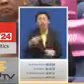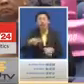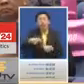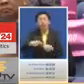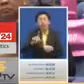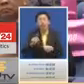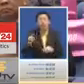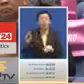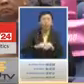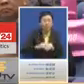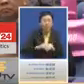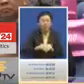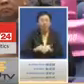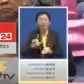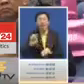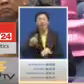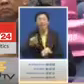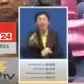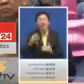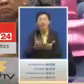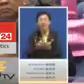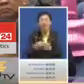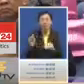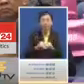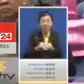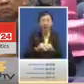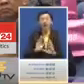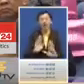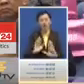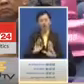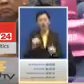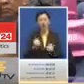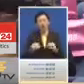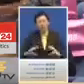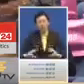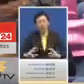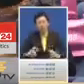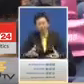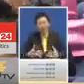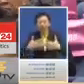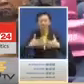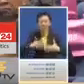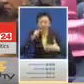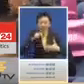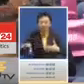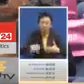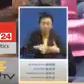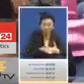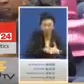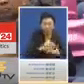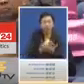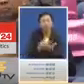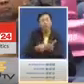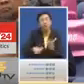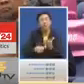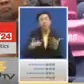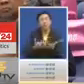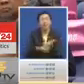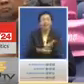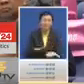เซลปั๊บท่านขึ้นลิตรหนึ่งเท่านี้ปั๊บเอาละครับรถอีแต็กเครื่องสูบน้ำจ่ายภาษีแทนคนรว